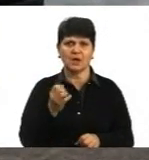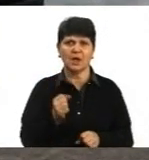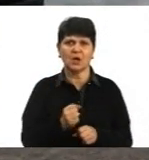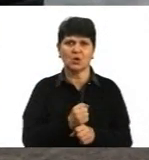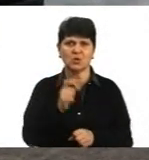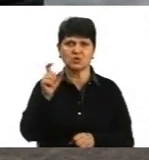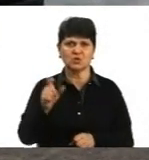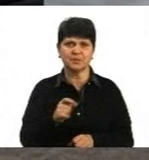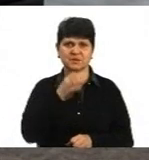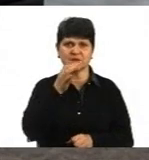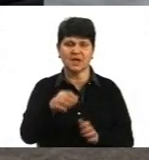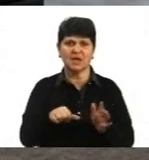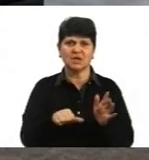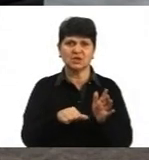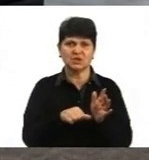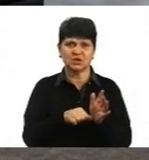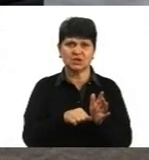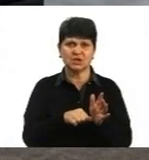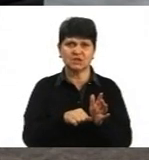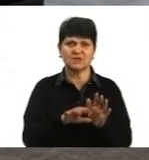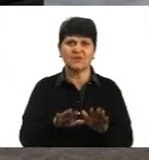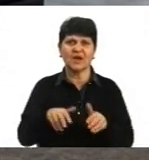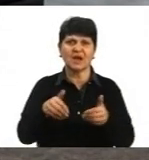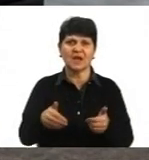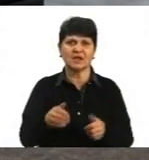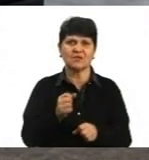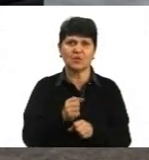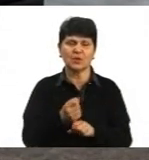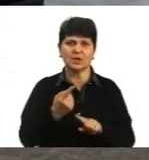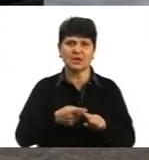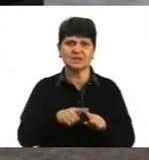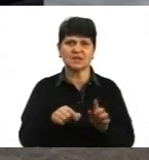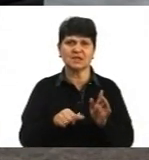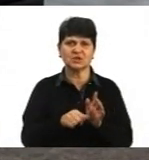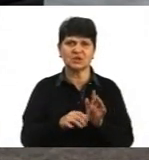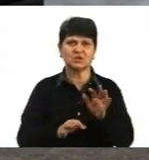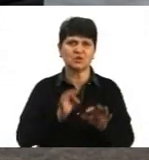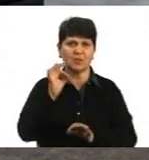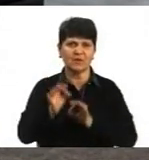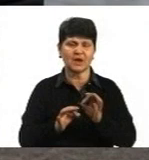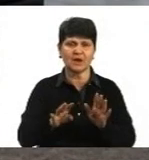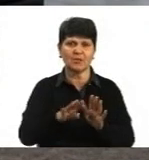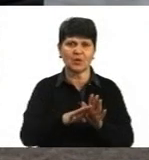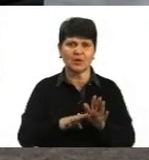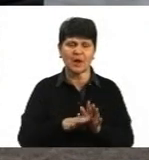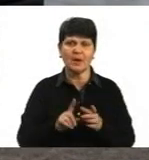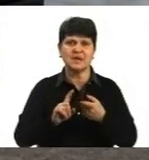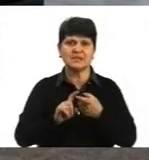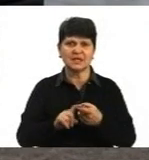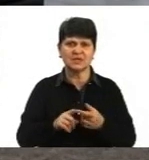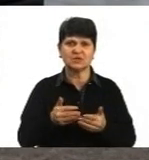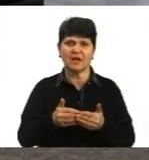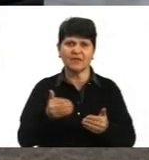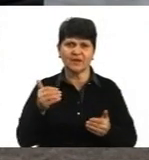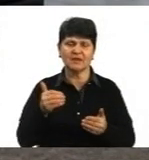про 6 варіантів роботи, це 6 добових програм в залежності від інтенсивності руху,